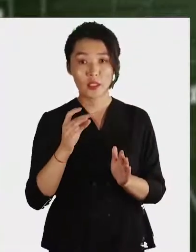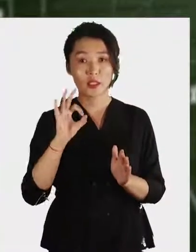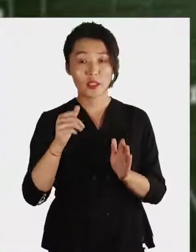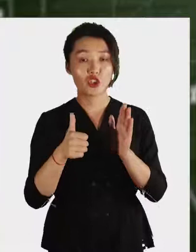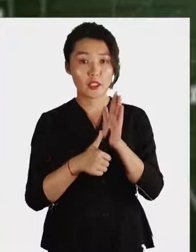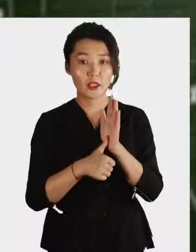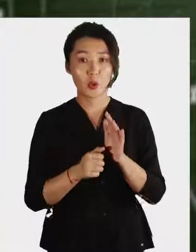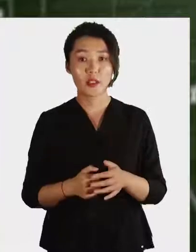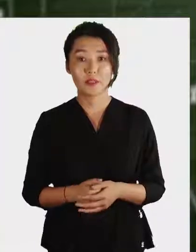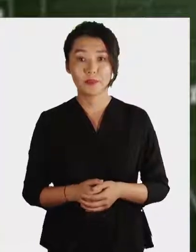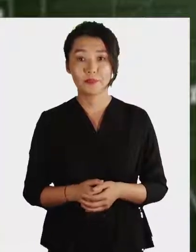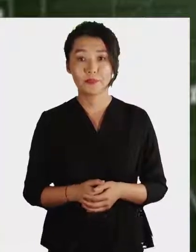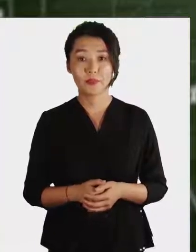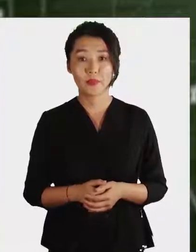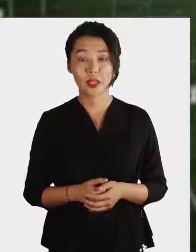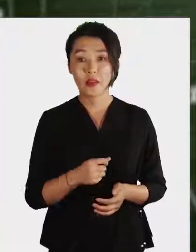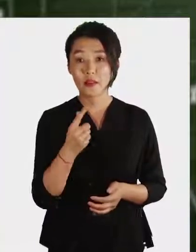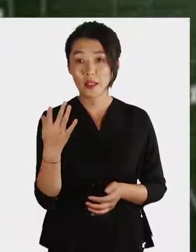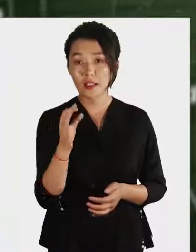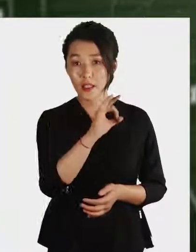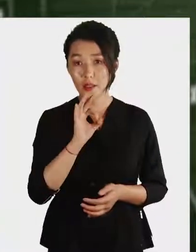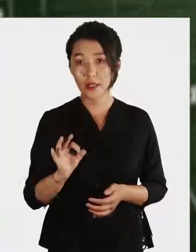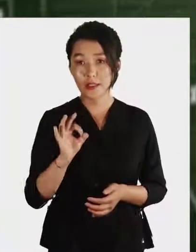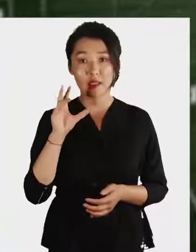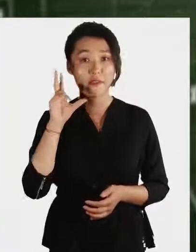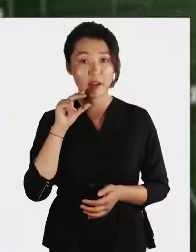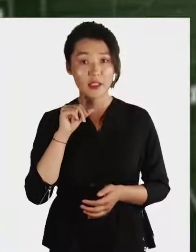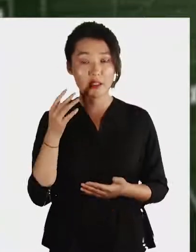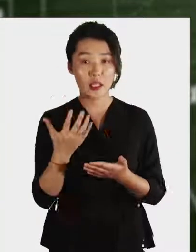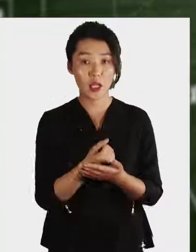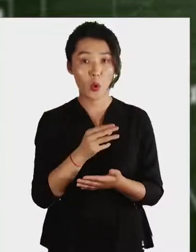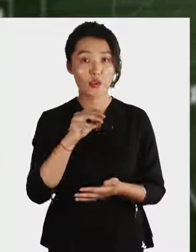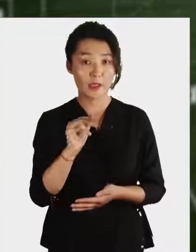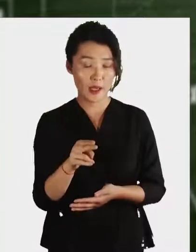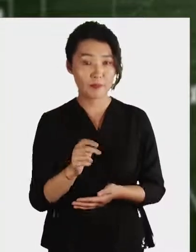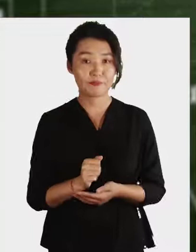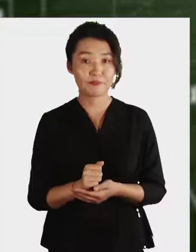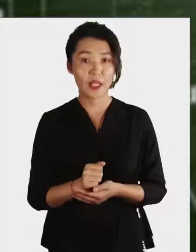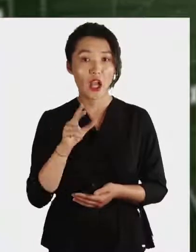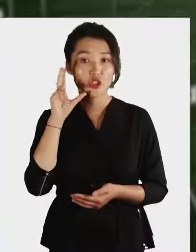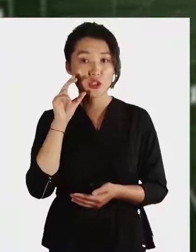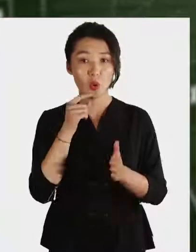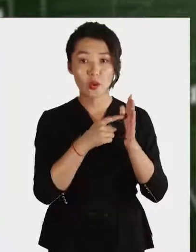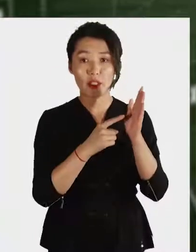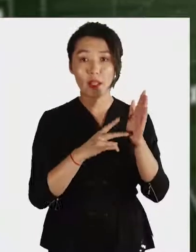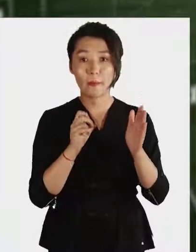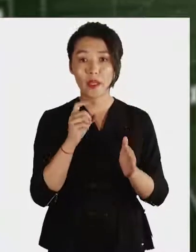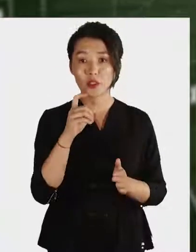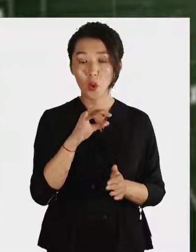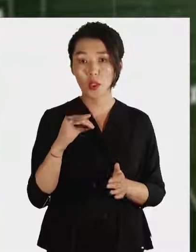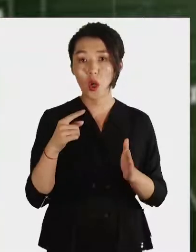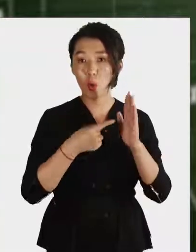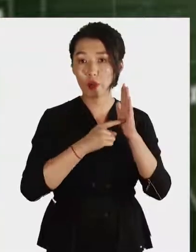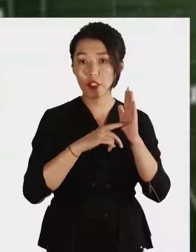0,6. Несколько процентов от числа находим так. Число делим на 100 и умножаем